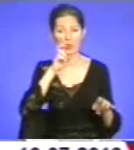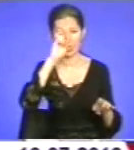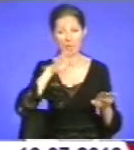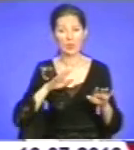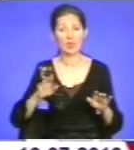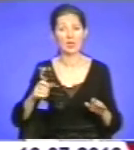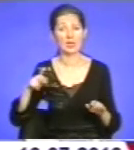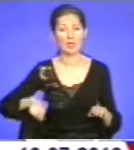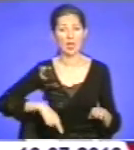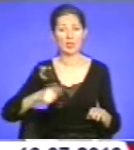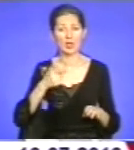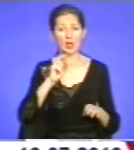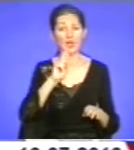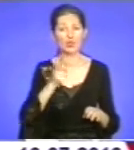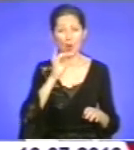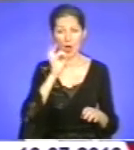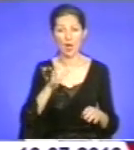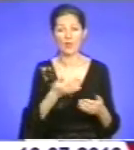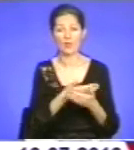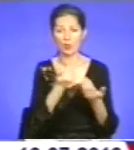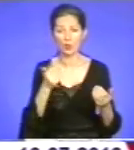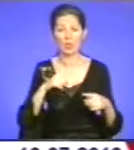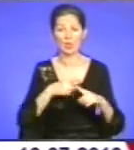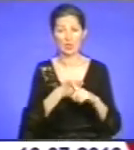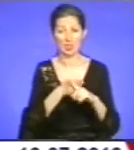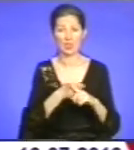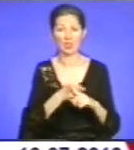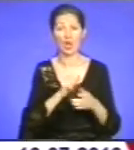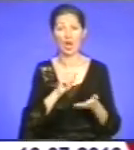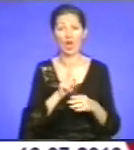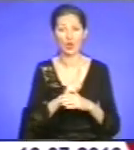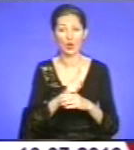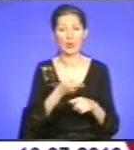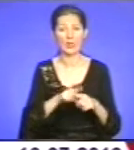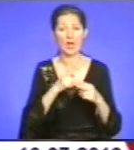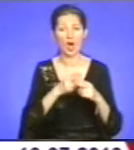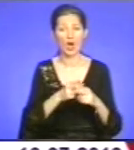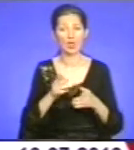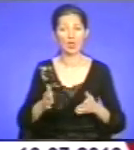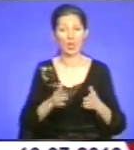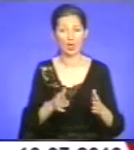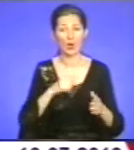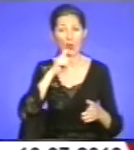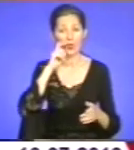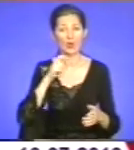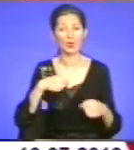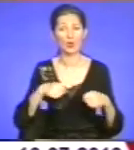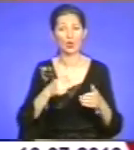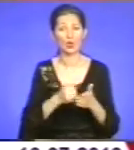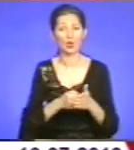зауважує, відсутність технічних регламентів – це перешкода на шляху вітчизняної продукції до зовнішнього ринку.